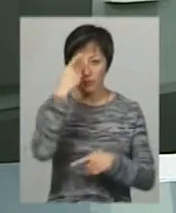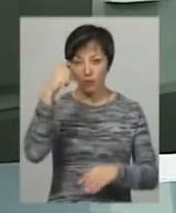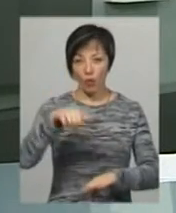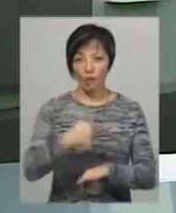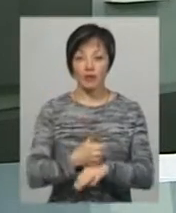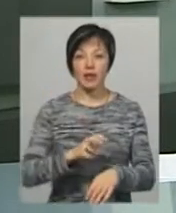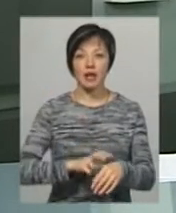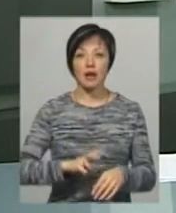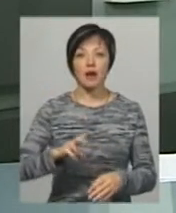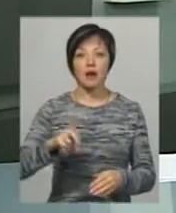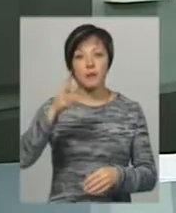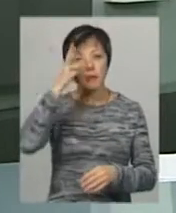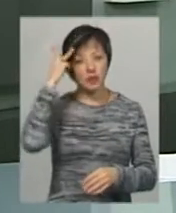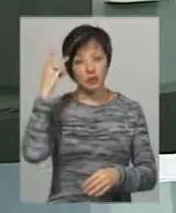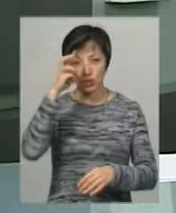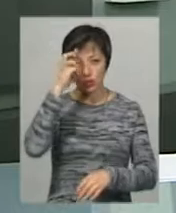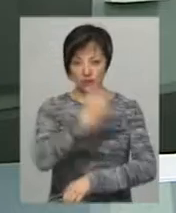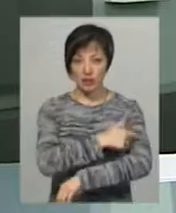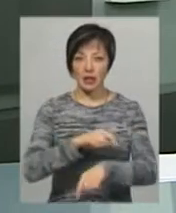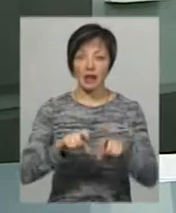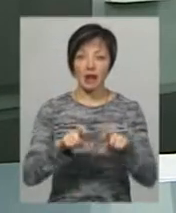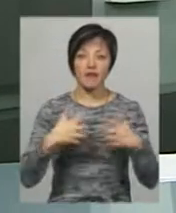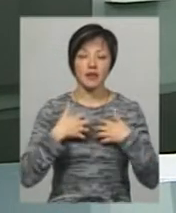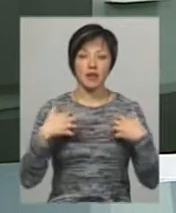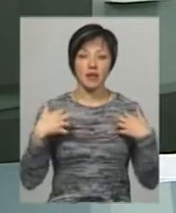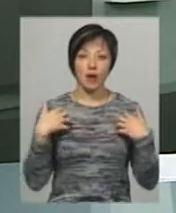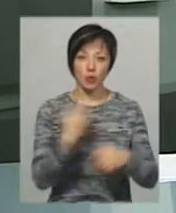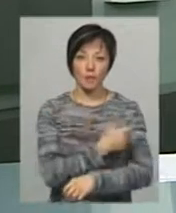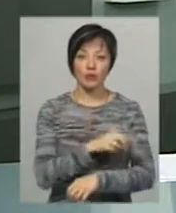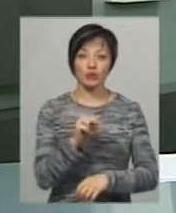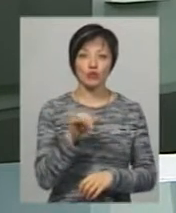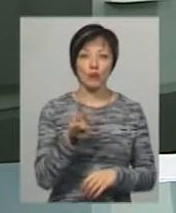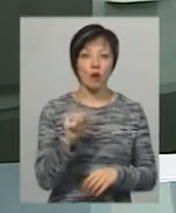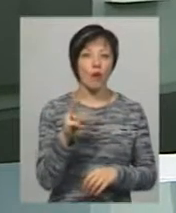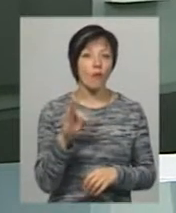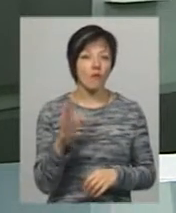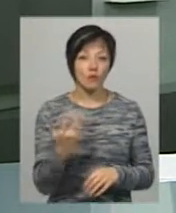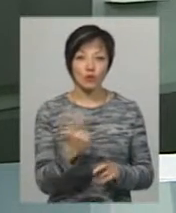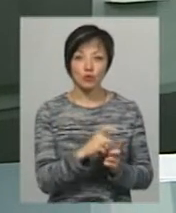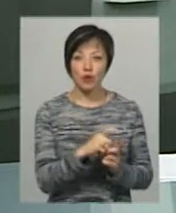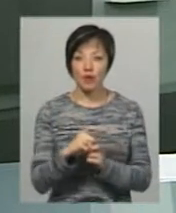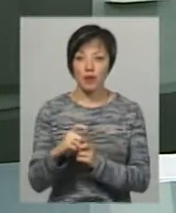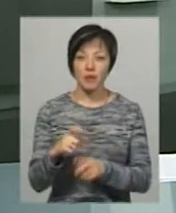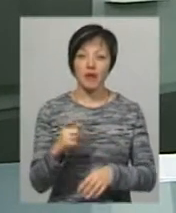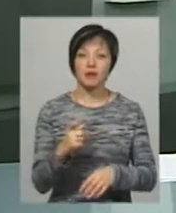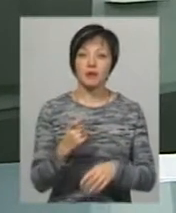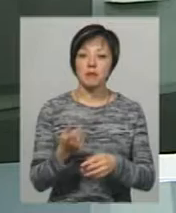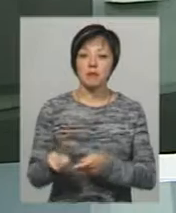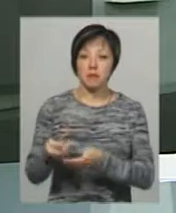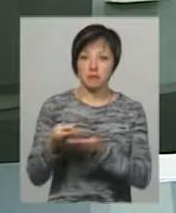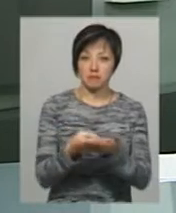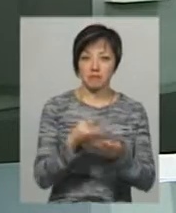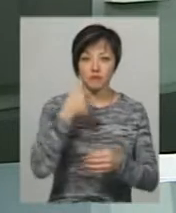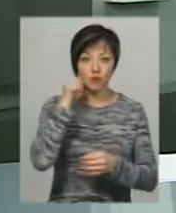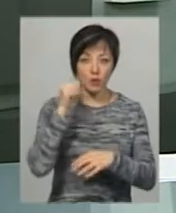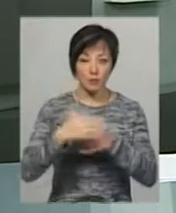головний лікар Хмельницької державної лікарні ветеринарної медицини Кирило Чумаков. За його словами, до лікарні собаку привезли